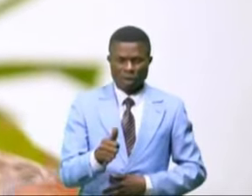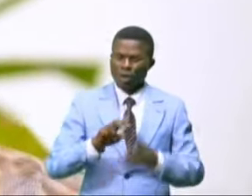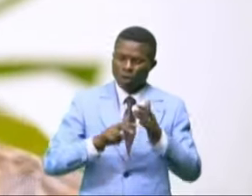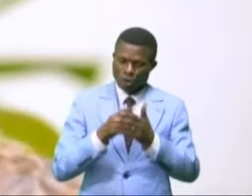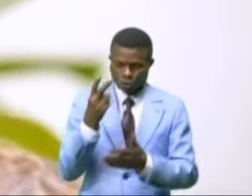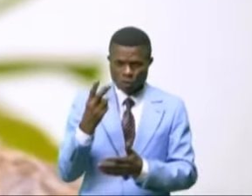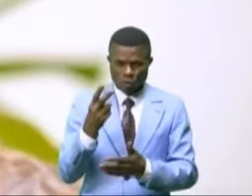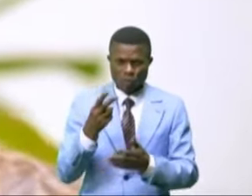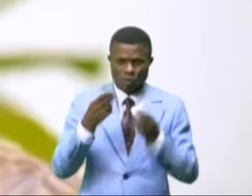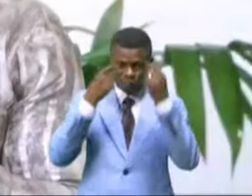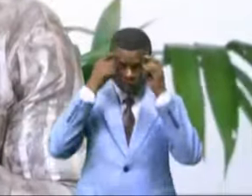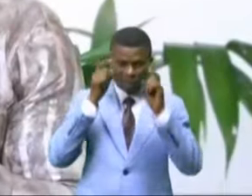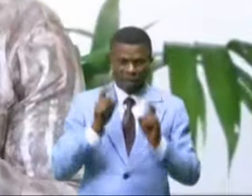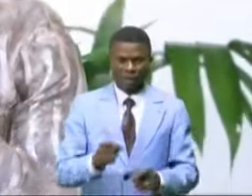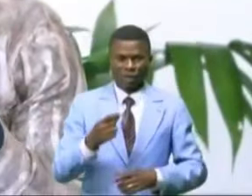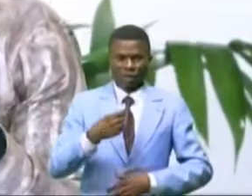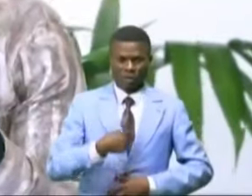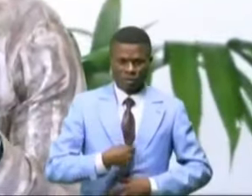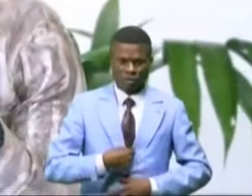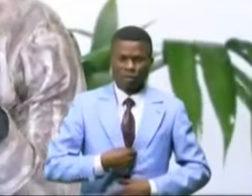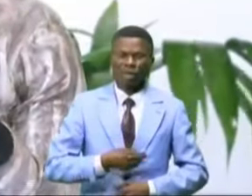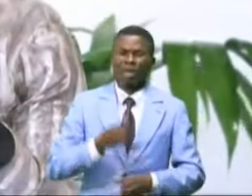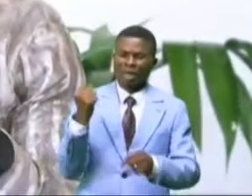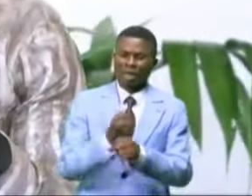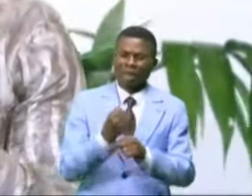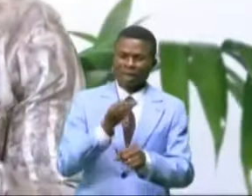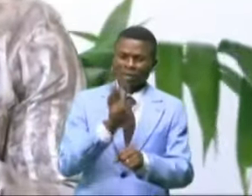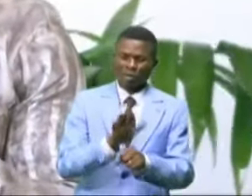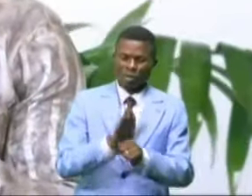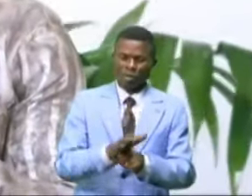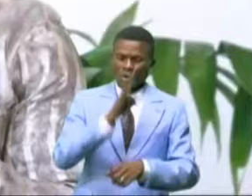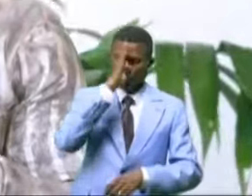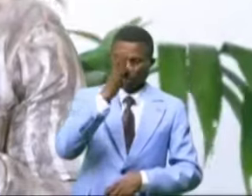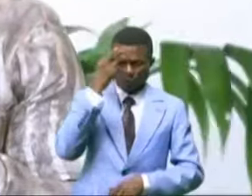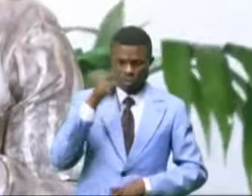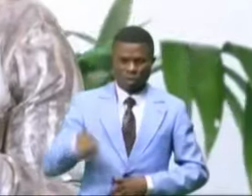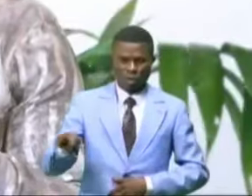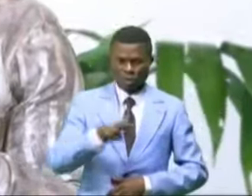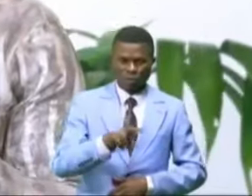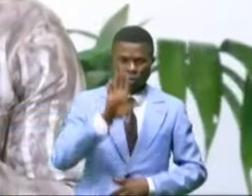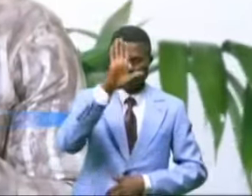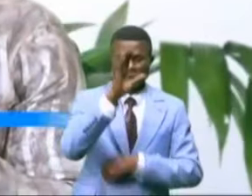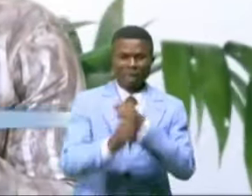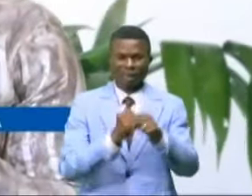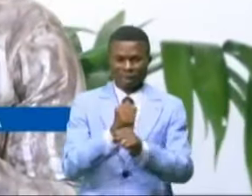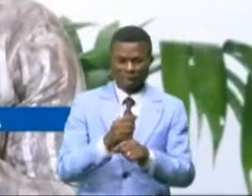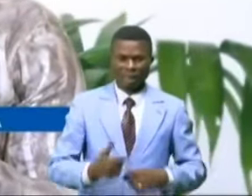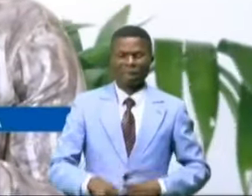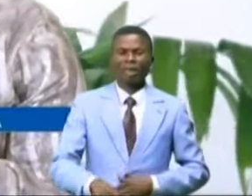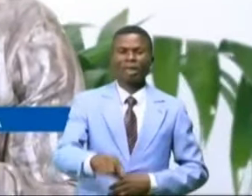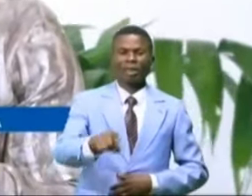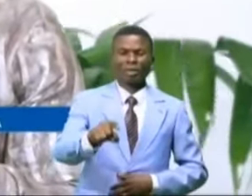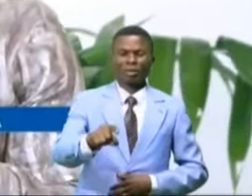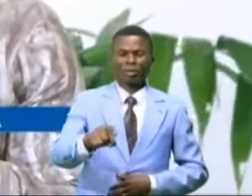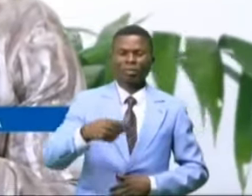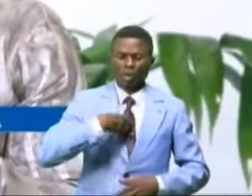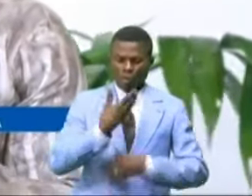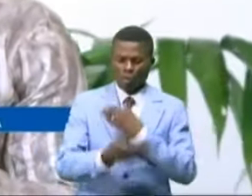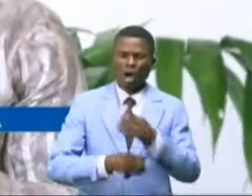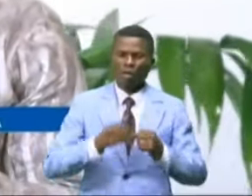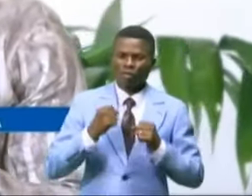ma détermination à vous servir fidèlement durant ce mandat. Je me